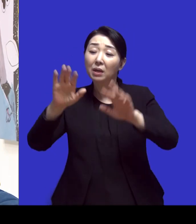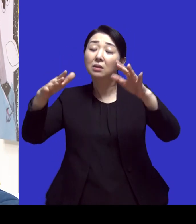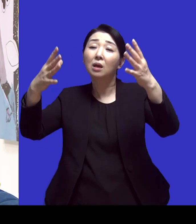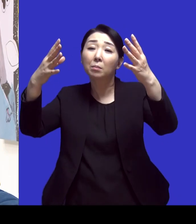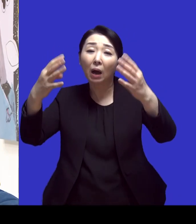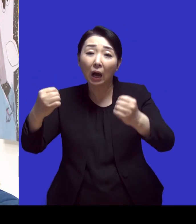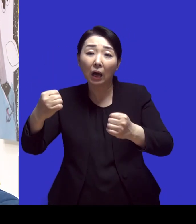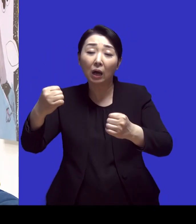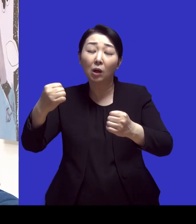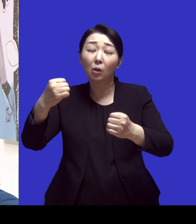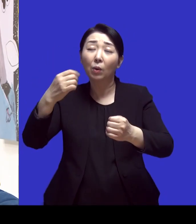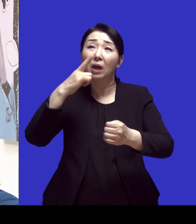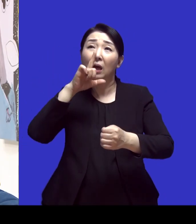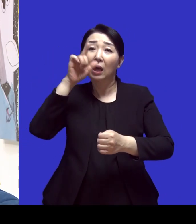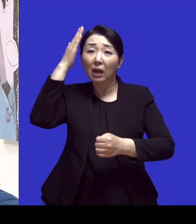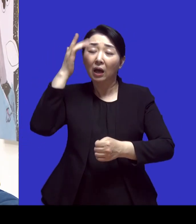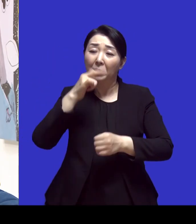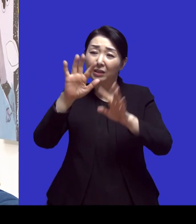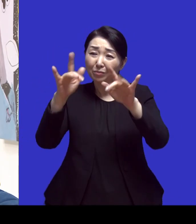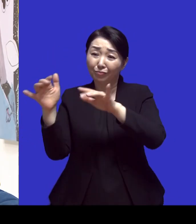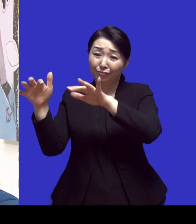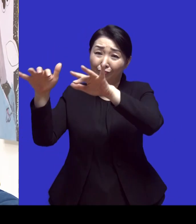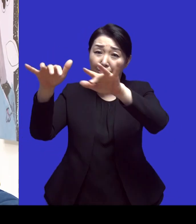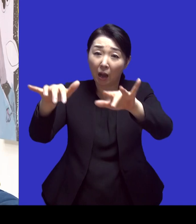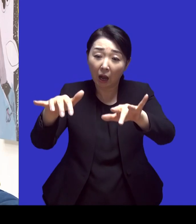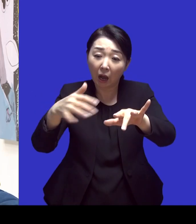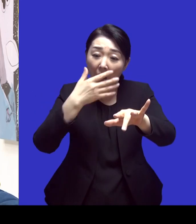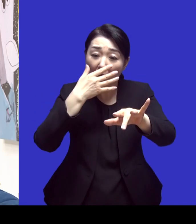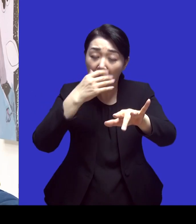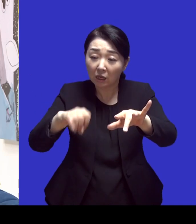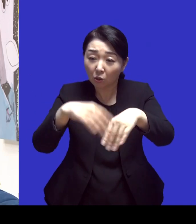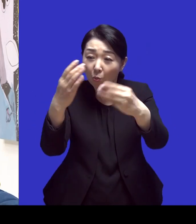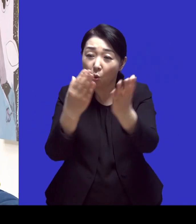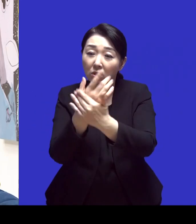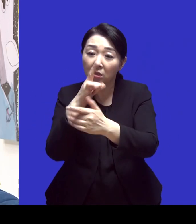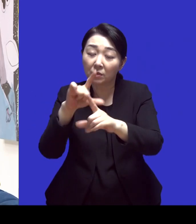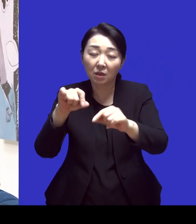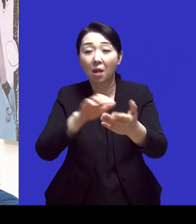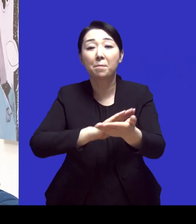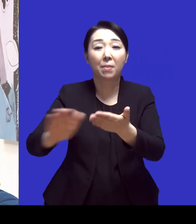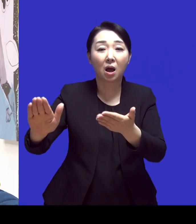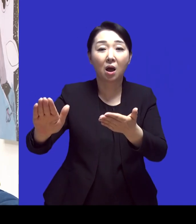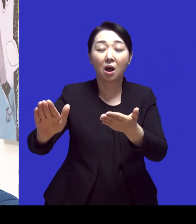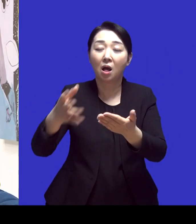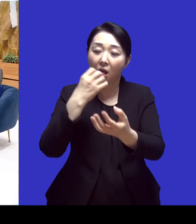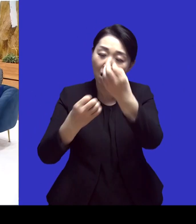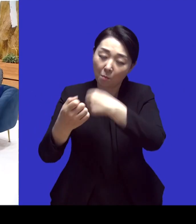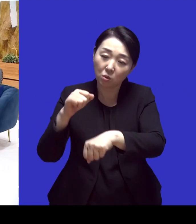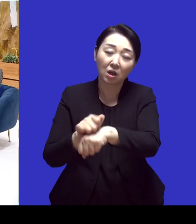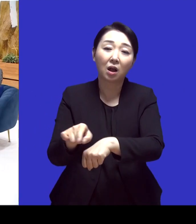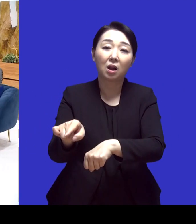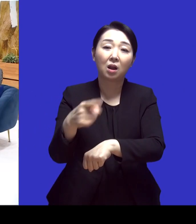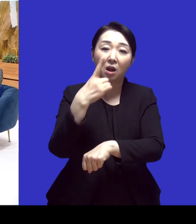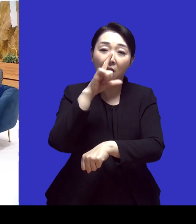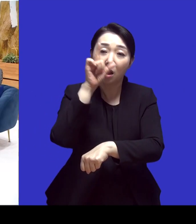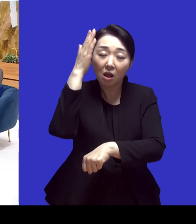지나가고 한 번 지나가고 나면 쓰레기통의 음식까지 싹 먹어치울 정도로 까마귀들이 식성이 대단하거든요